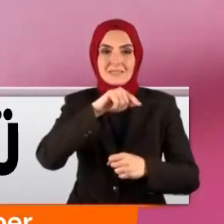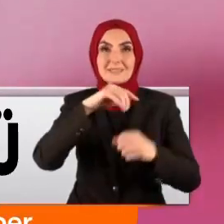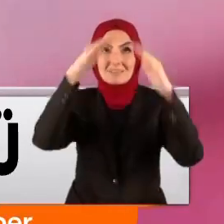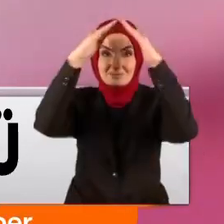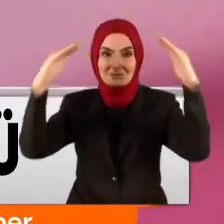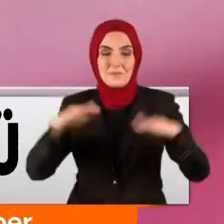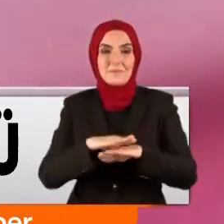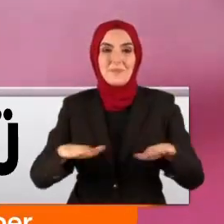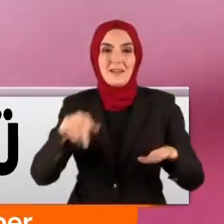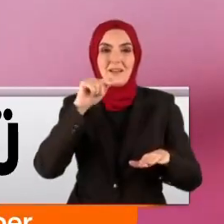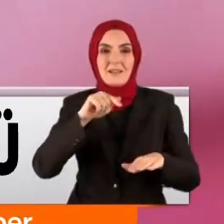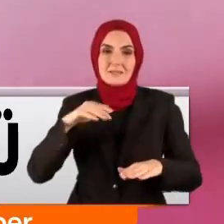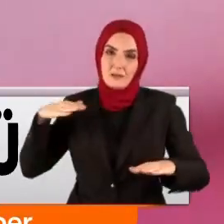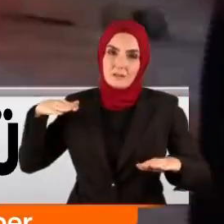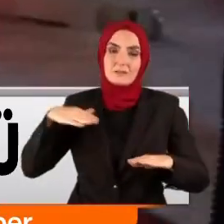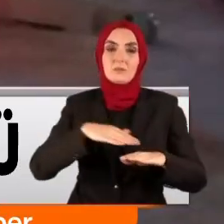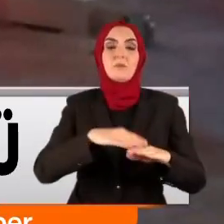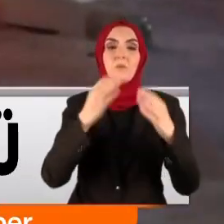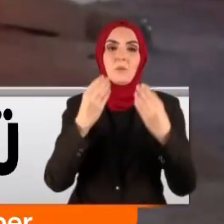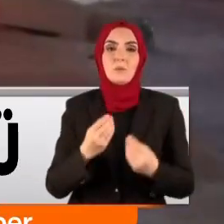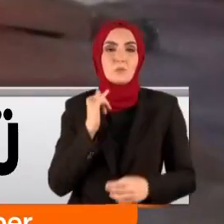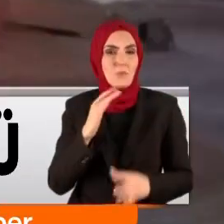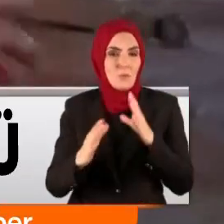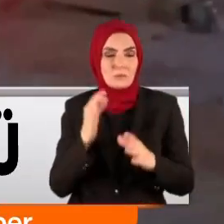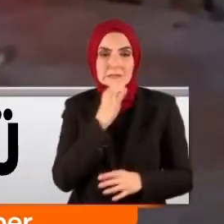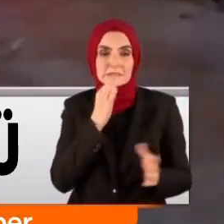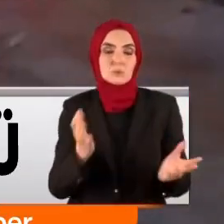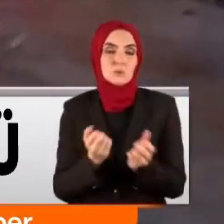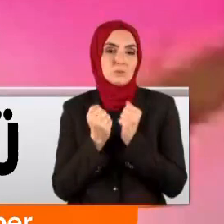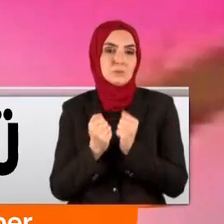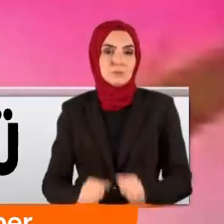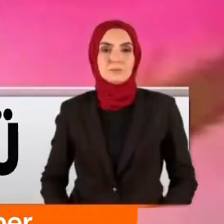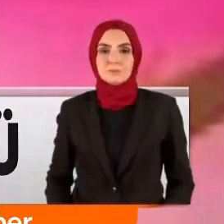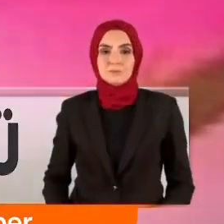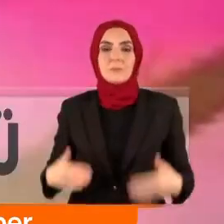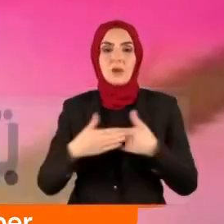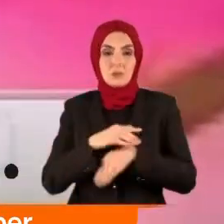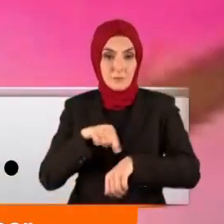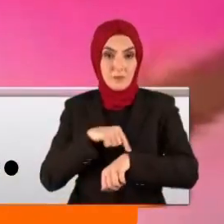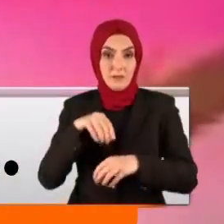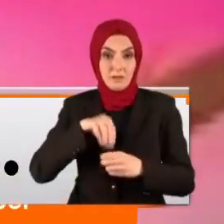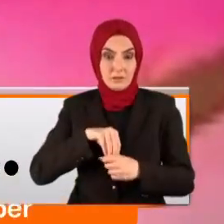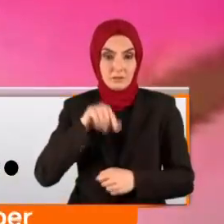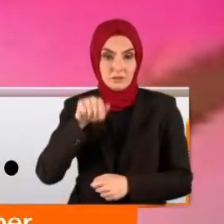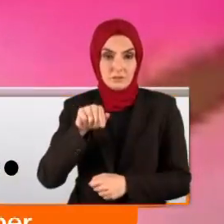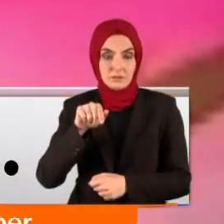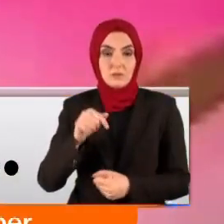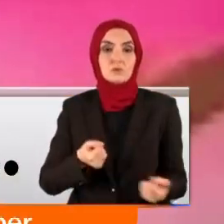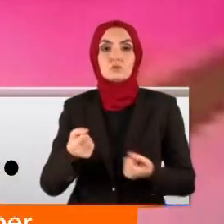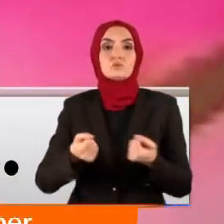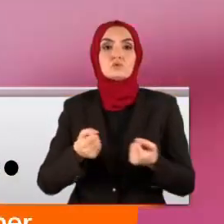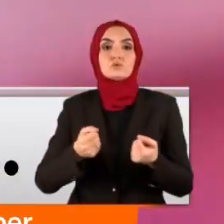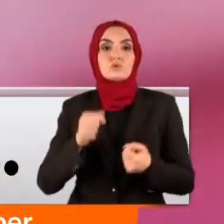düştü. Facia çok ucuz atlatıldı. Arkadaşım bağırdı, kaçın dedi. Akşam saatleriydi. Şoförü tırı